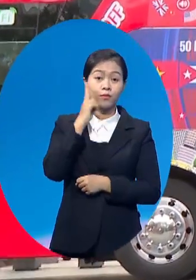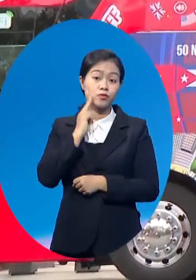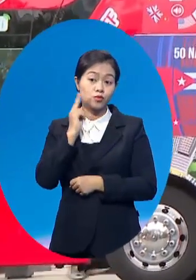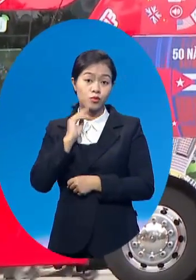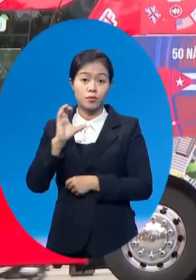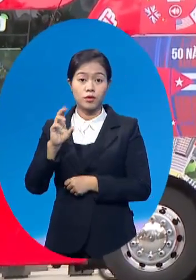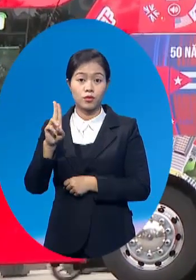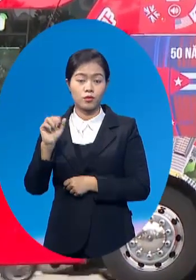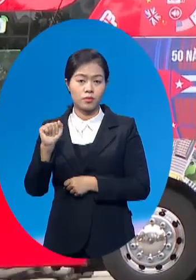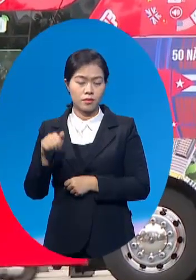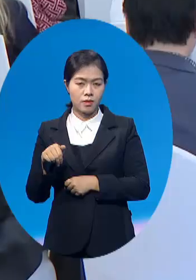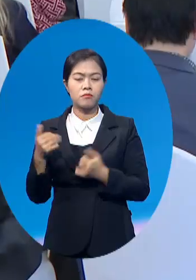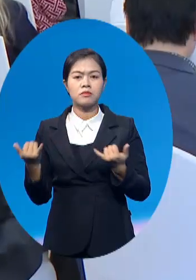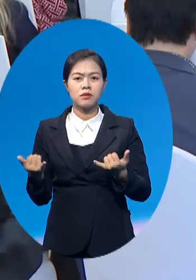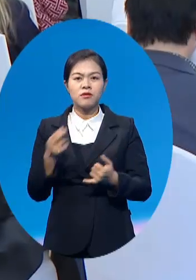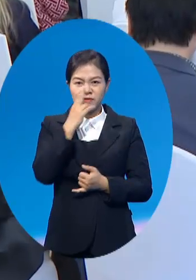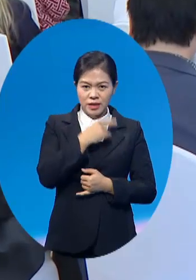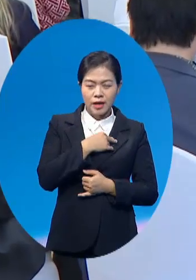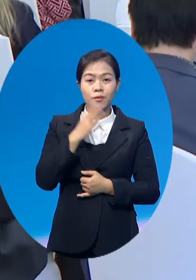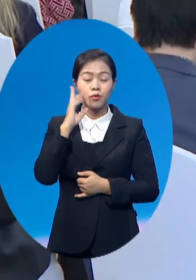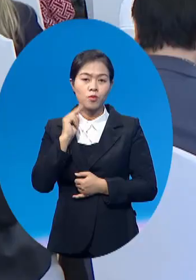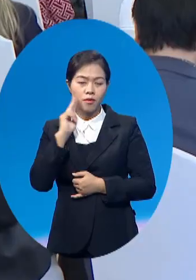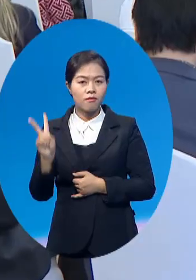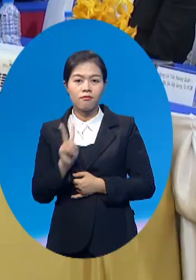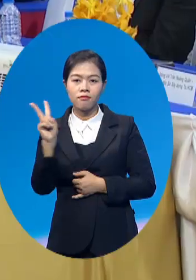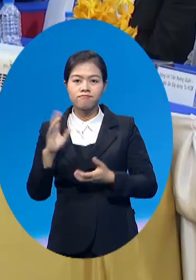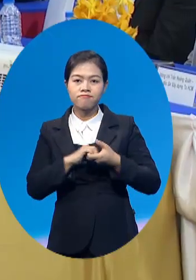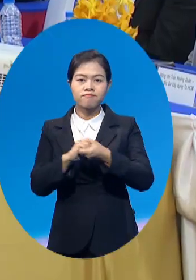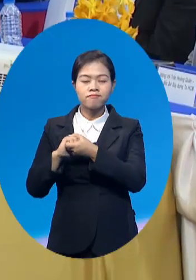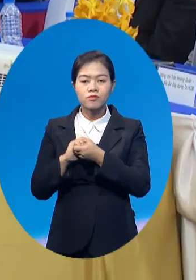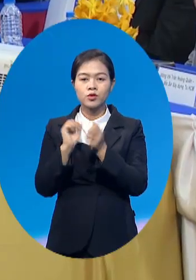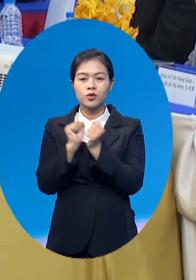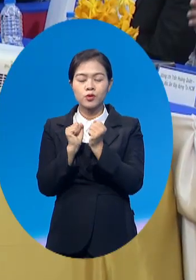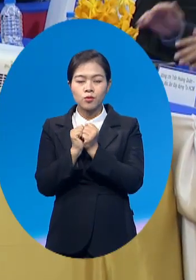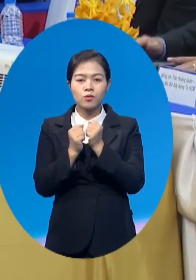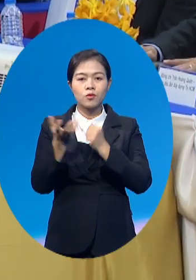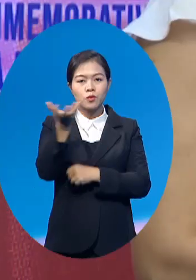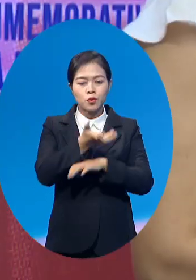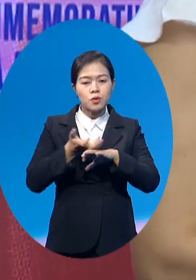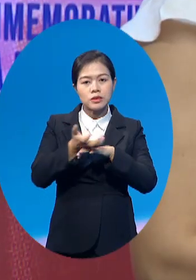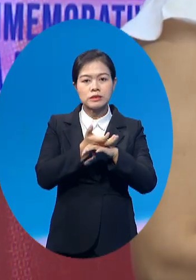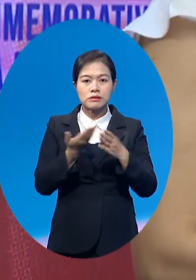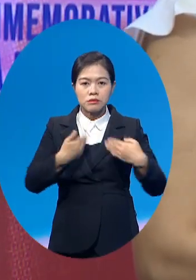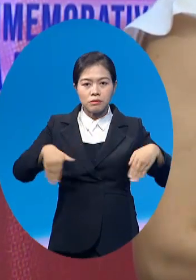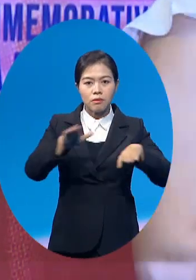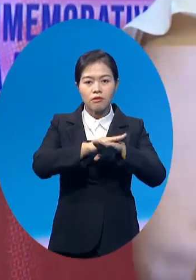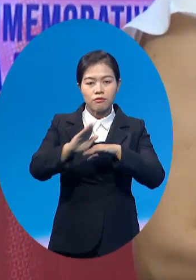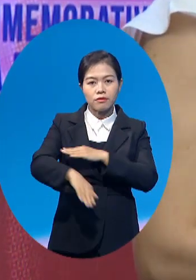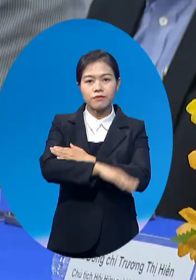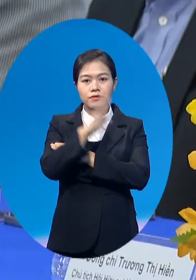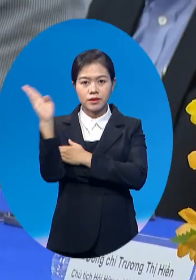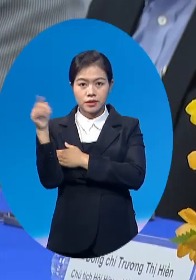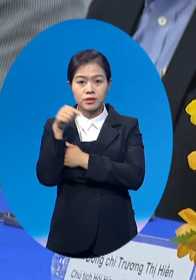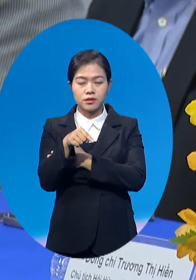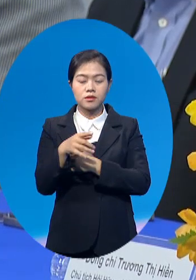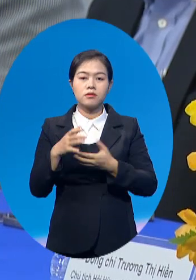nay luôn sát cánh bên nhau, vững bước trong sự nghiệp xây dựng và bảo vệ Tổ quốc ở mỗi nước, đóng góp cho hòa bình, ổn định, hợp tác và phát triển của khu vực và